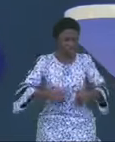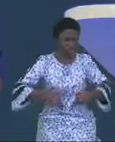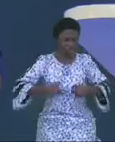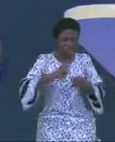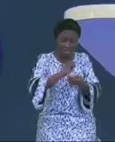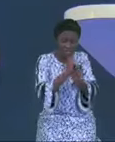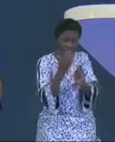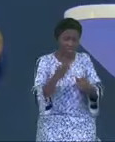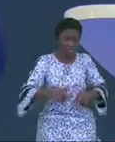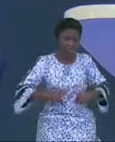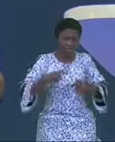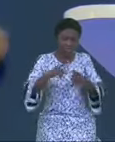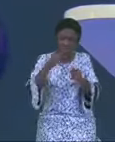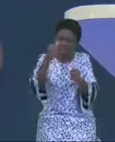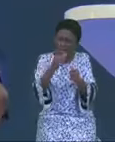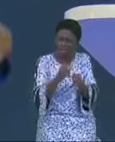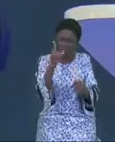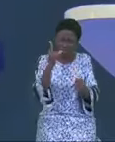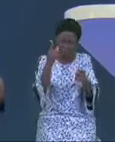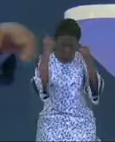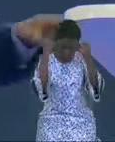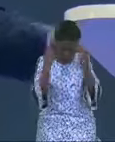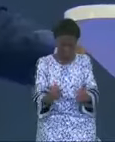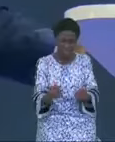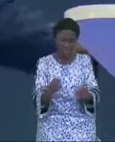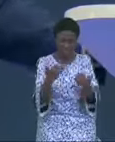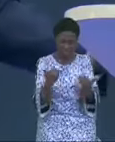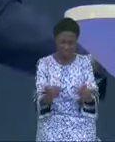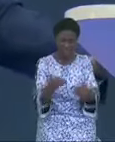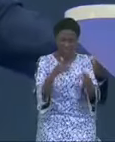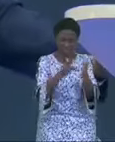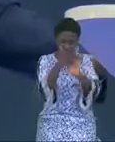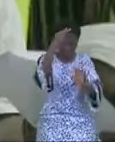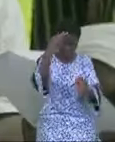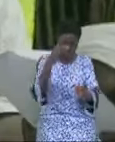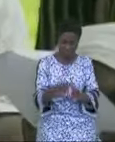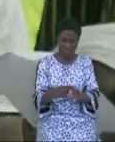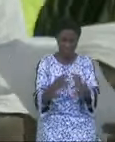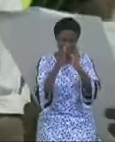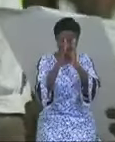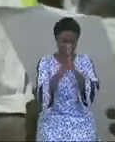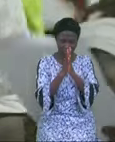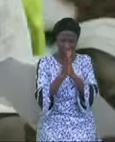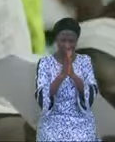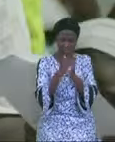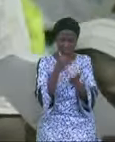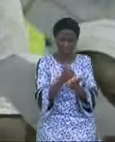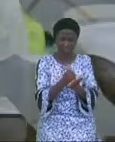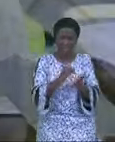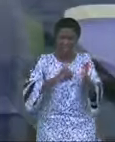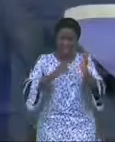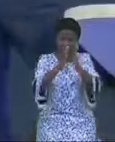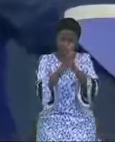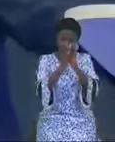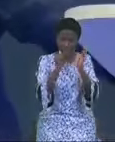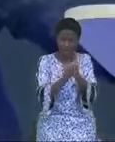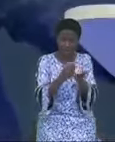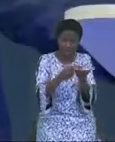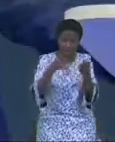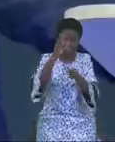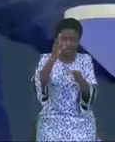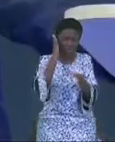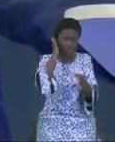à chacun immédiatement maintenant au nom de Jésus j'ai pris que le